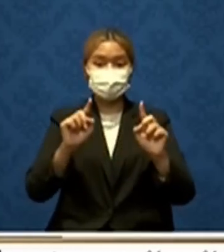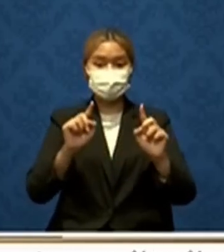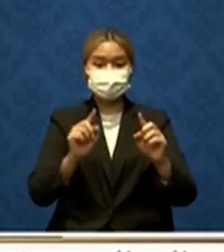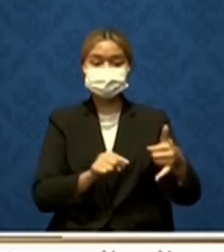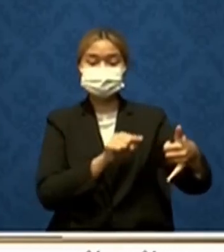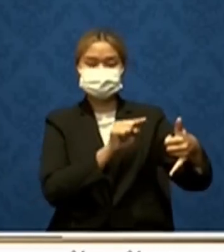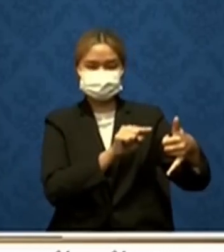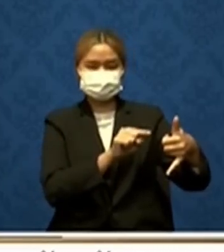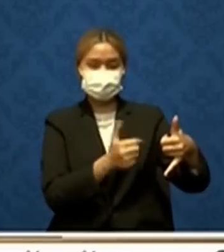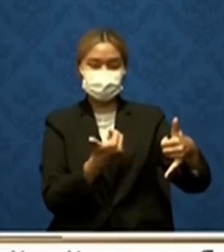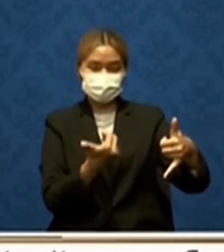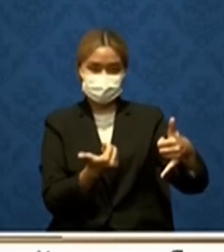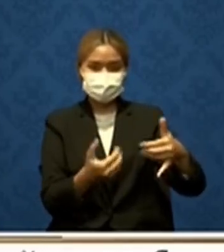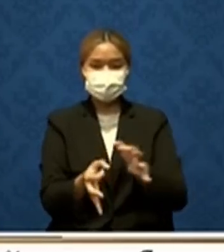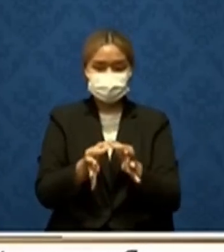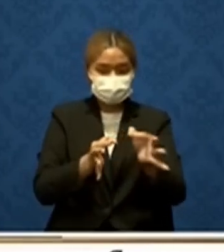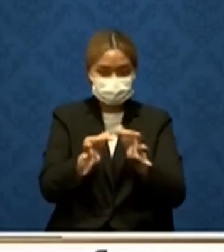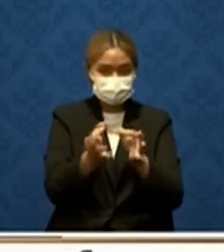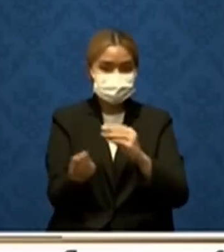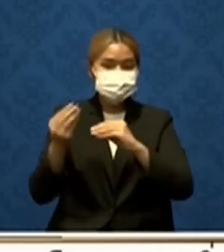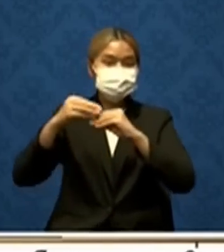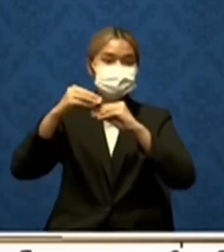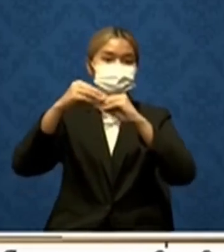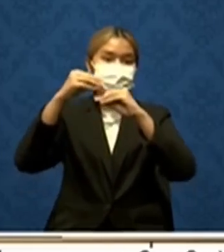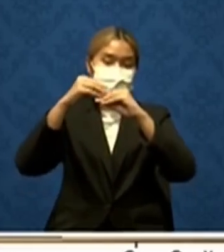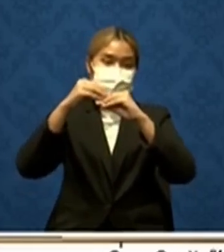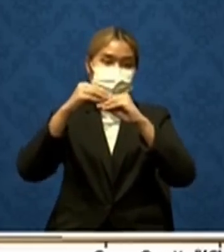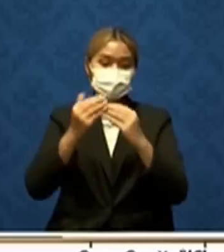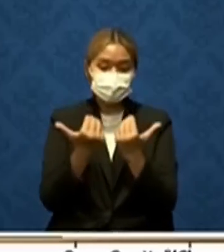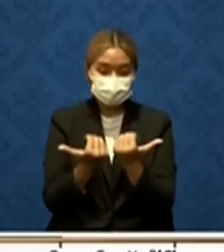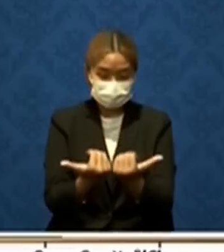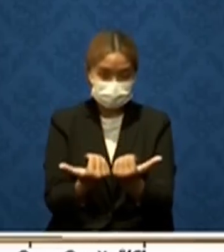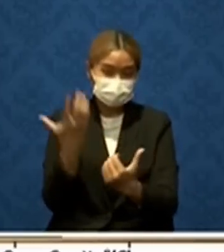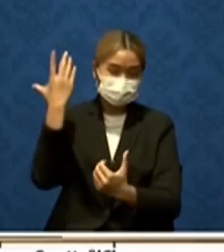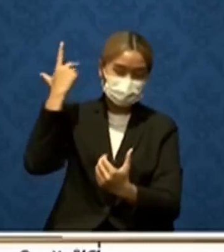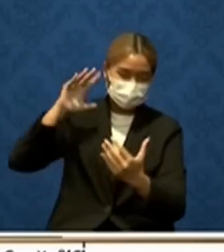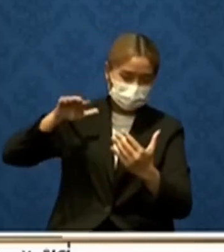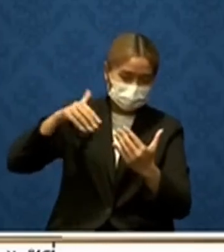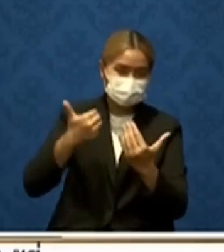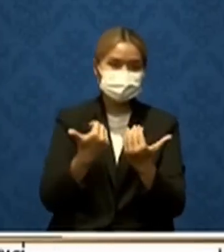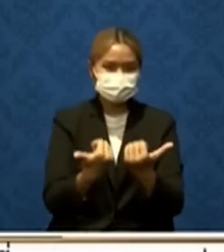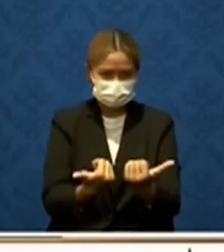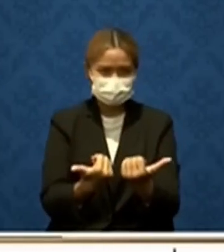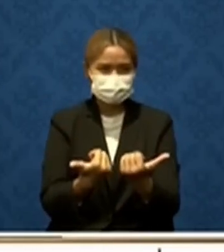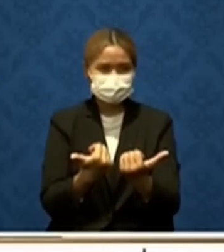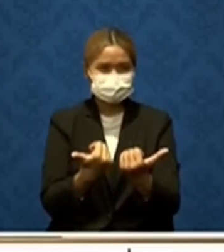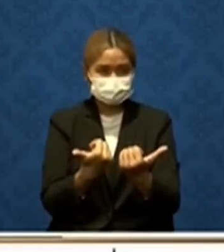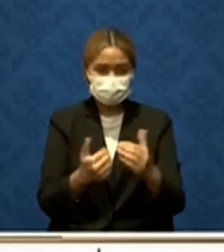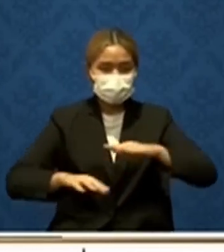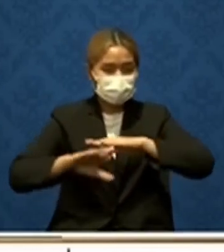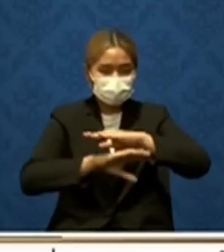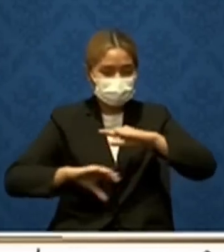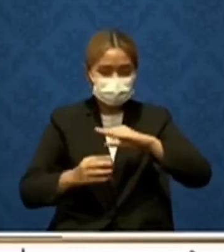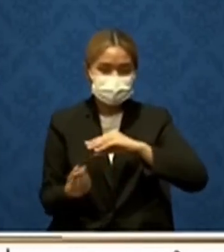นี้ว่าตั้งแต่วันที่ท่านอภิปรายจนถึงวันนี้ไม่มีความคืบหน้าและ